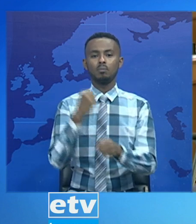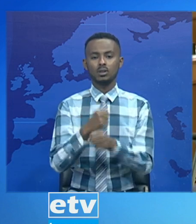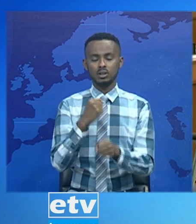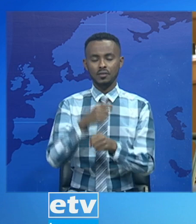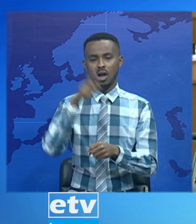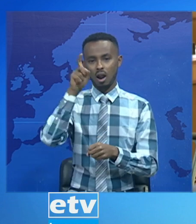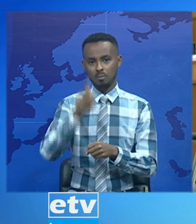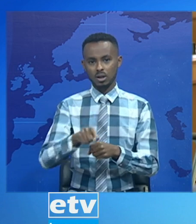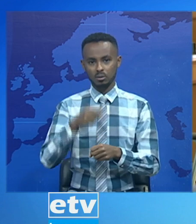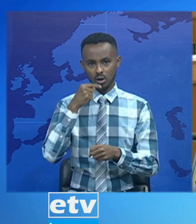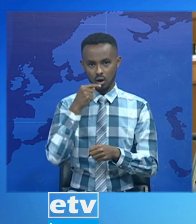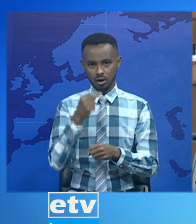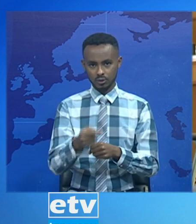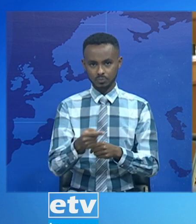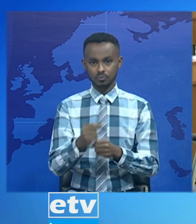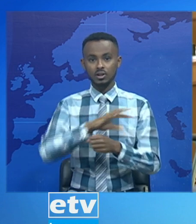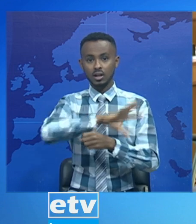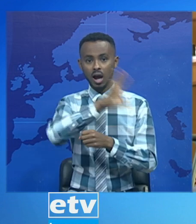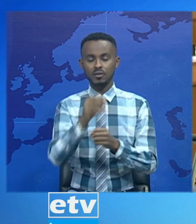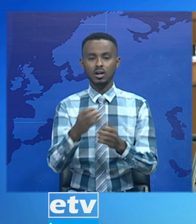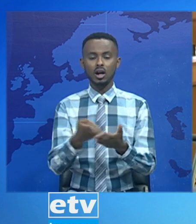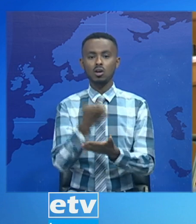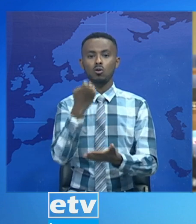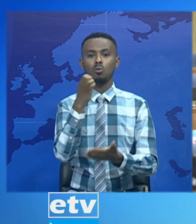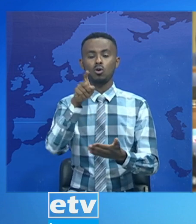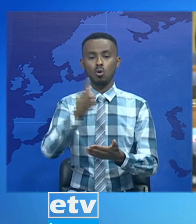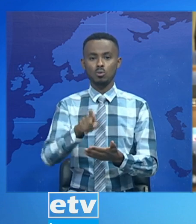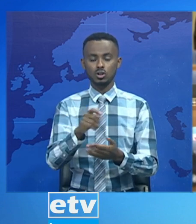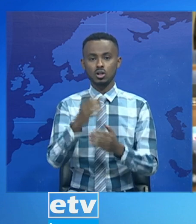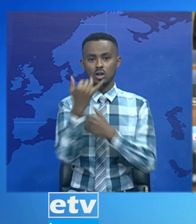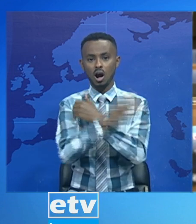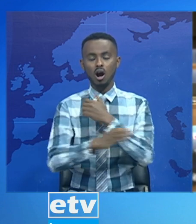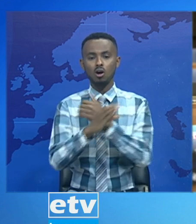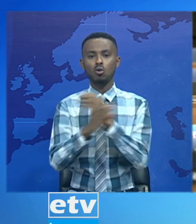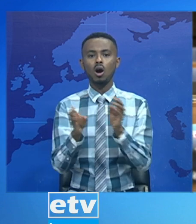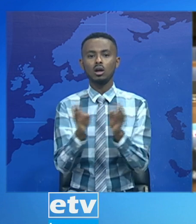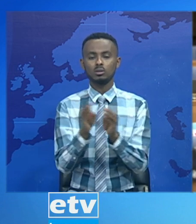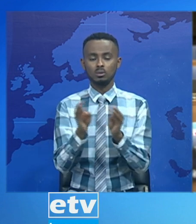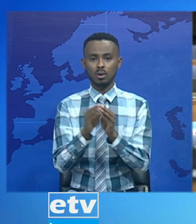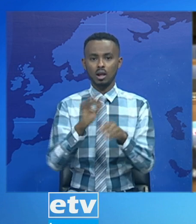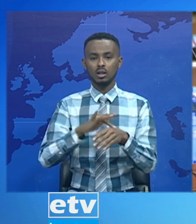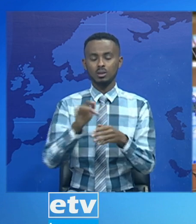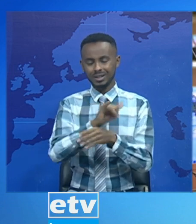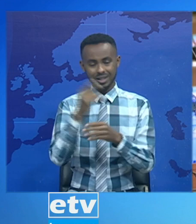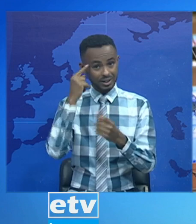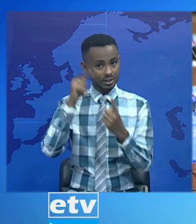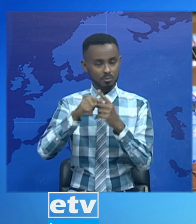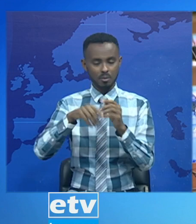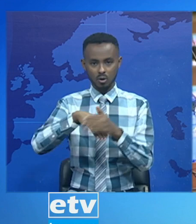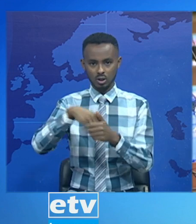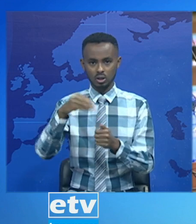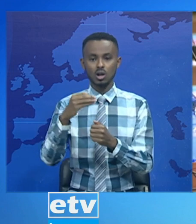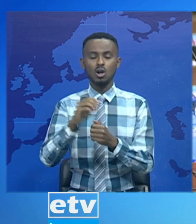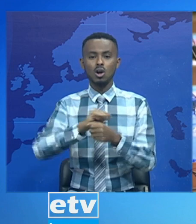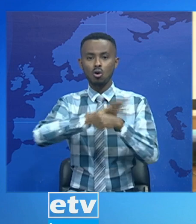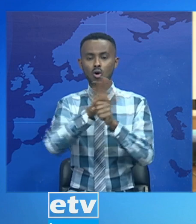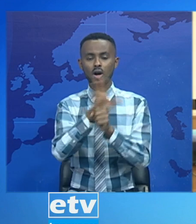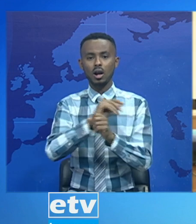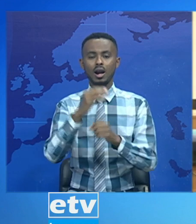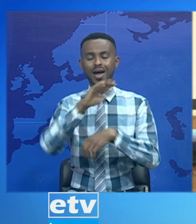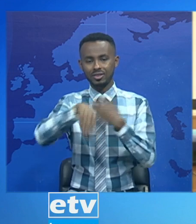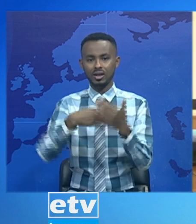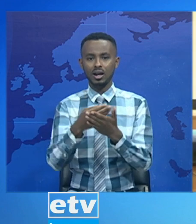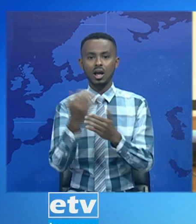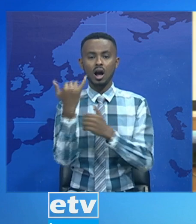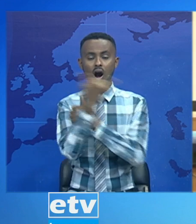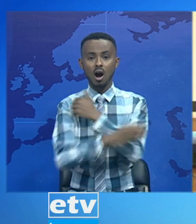መሰራት አለበትም ብለዋል። የአፍሪካ ኢኮኖሚክ ኮሚሽንም የአህጉሩ ሀገራት ተመሳሳይ የልማት እቅድ በማውጣት ለኮሮናና